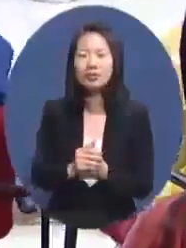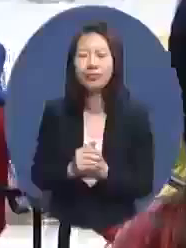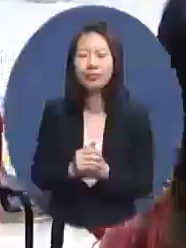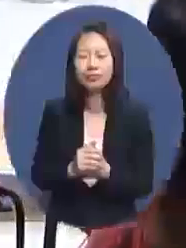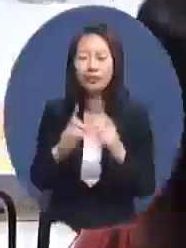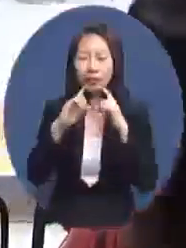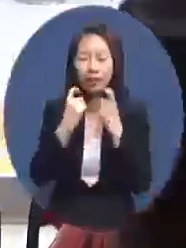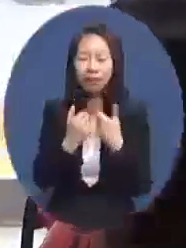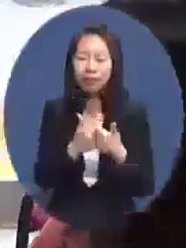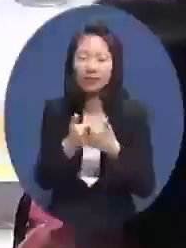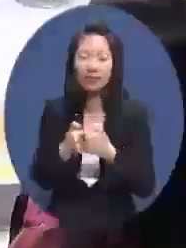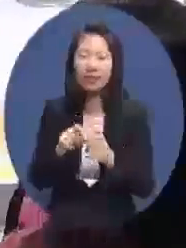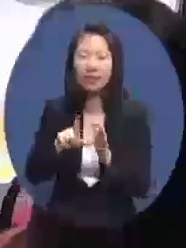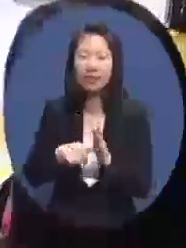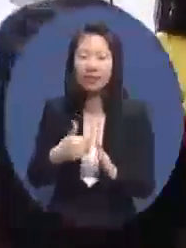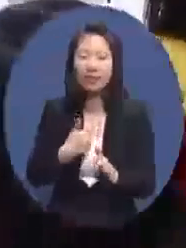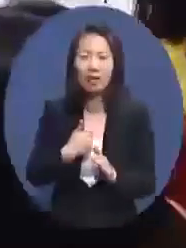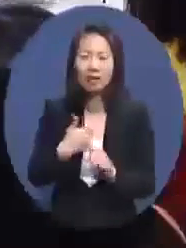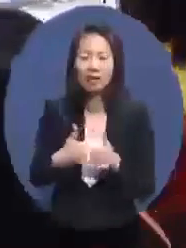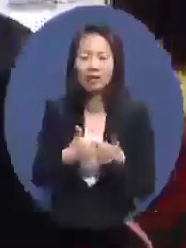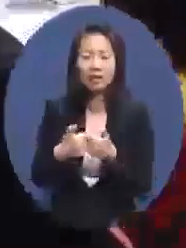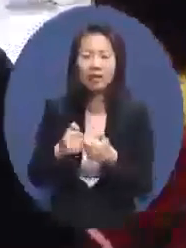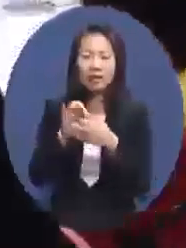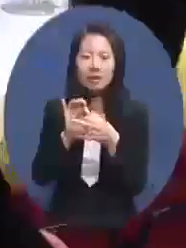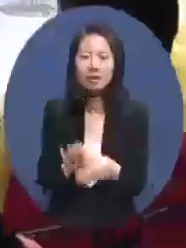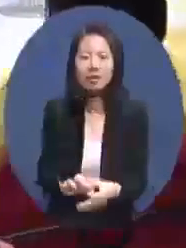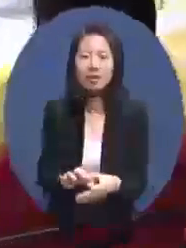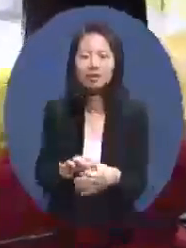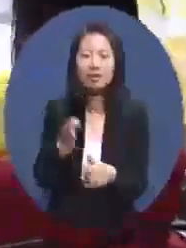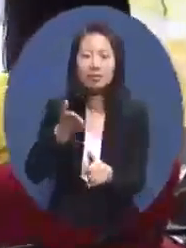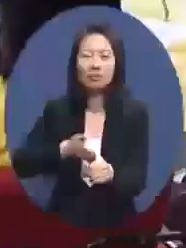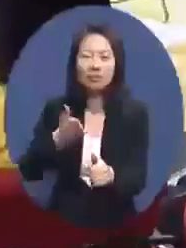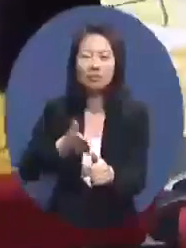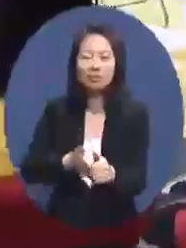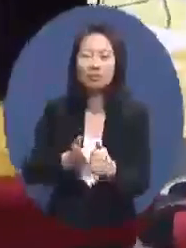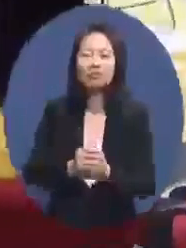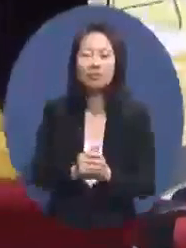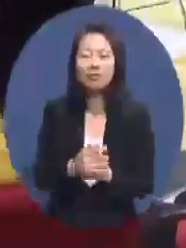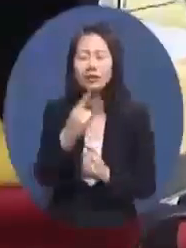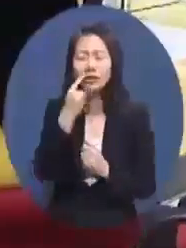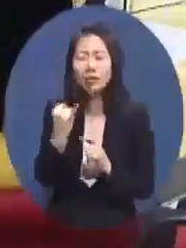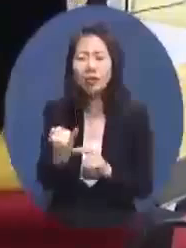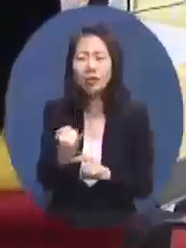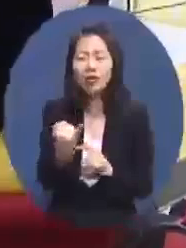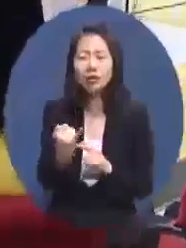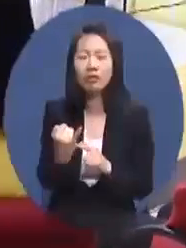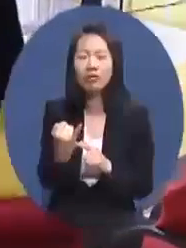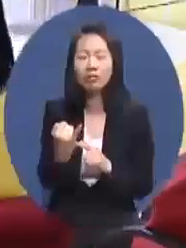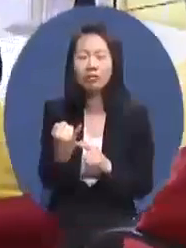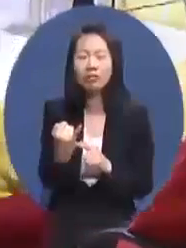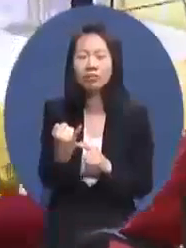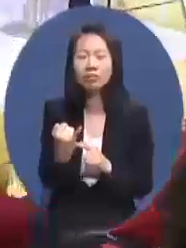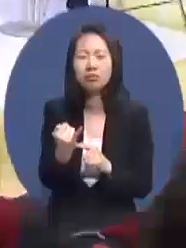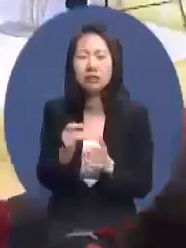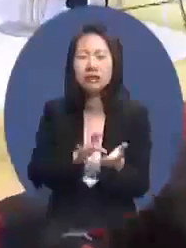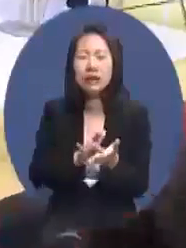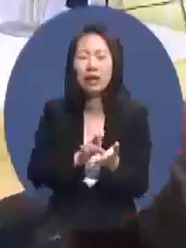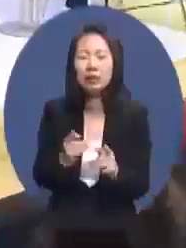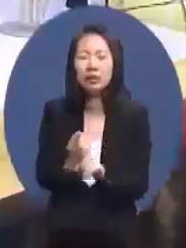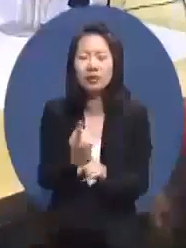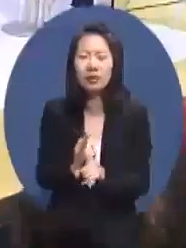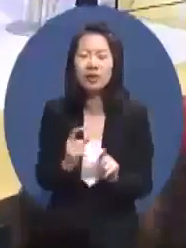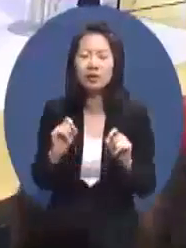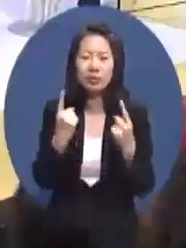개별 면담을 하실 때 저희하고 좀 상담을 계속 좀 많이 해나가시고 네. 어머님께서 좀 약물치료의 도움도